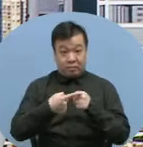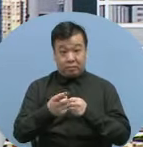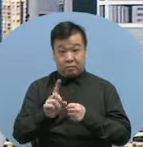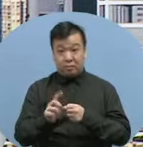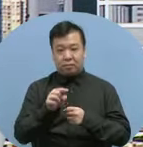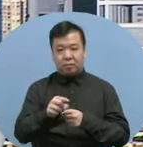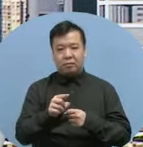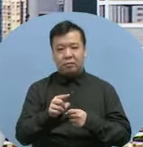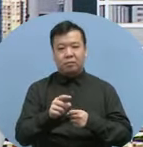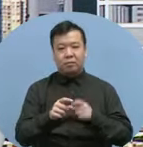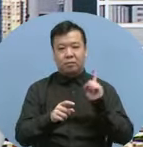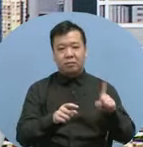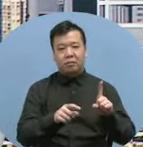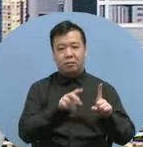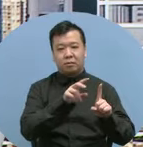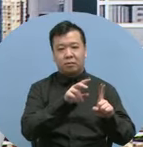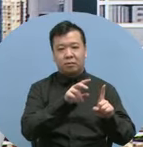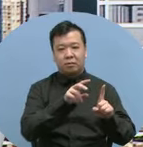係